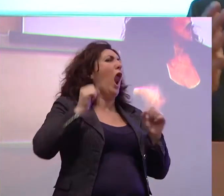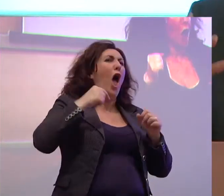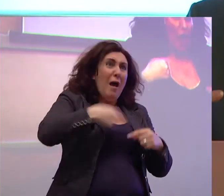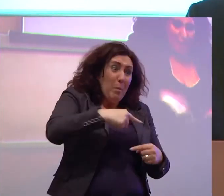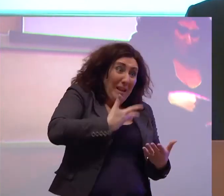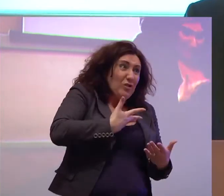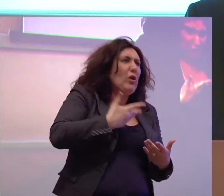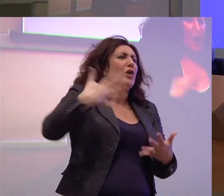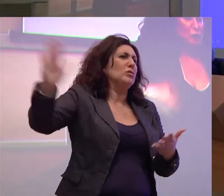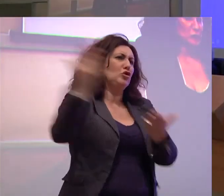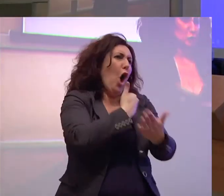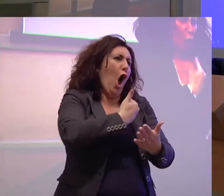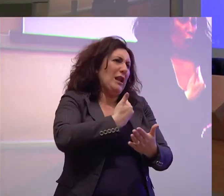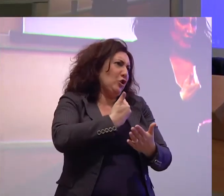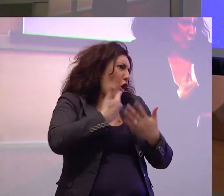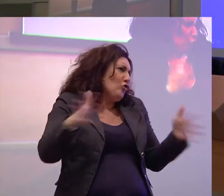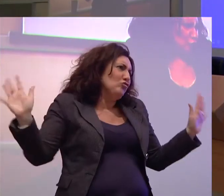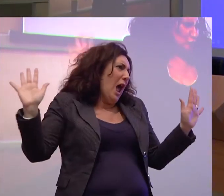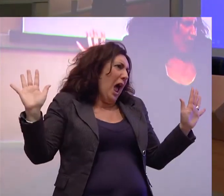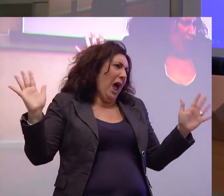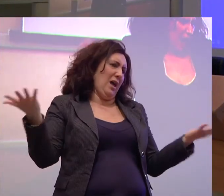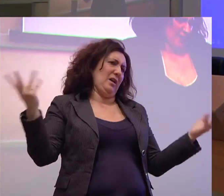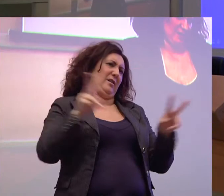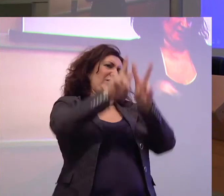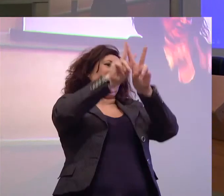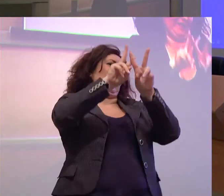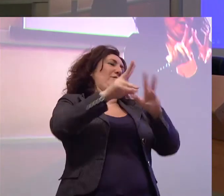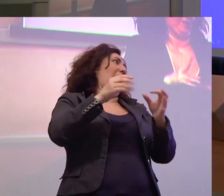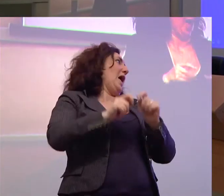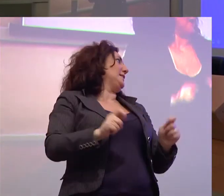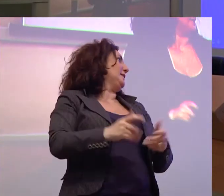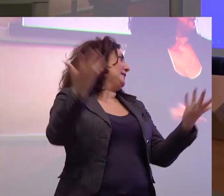quel poco che ci hanno dato. Viva la Fund, questo è importante.